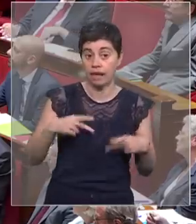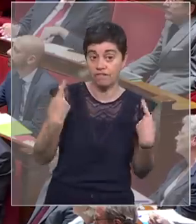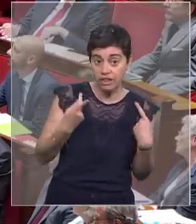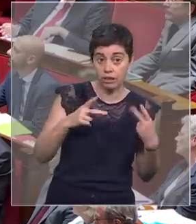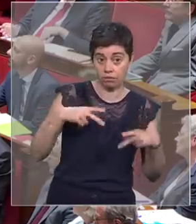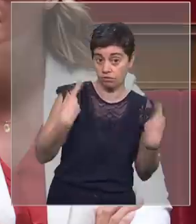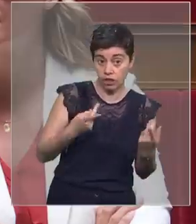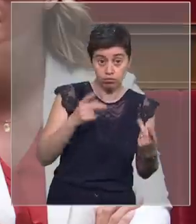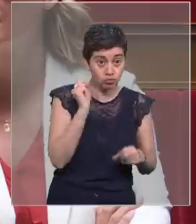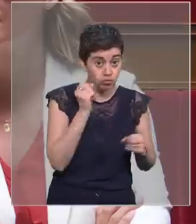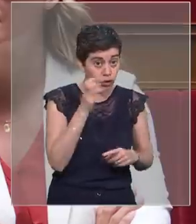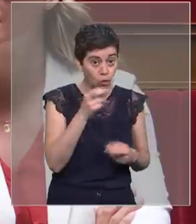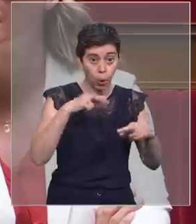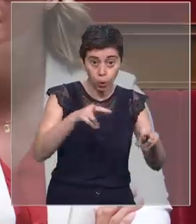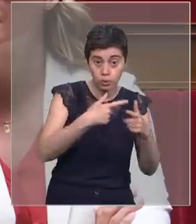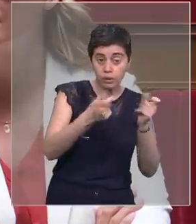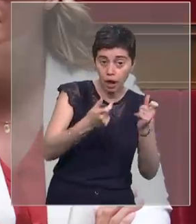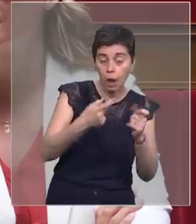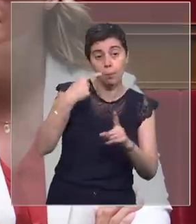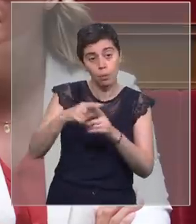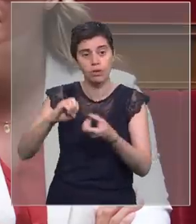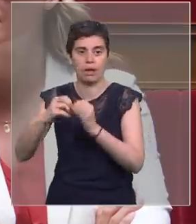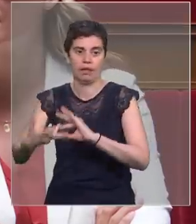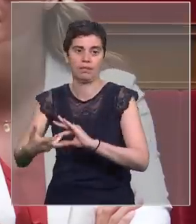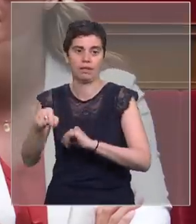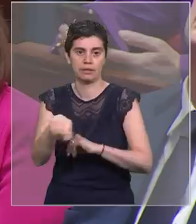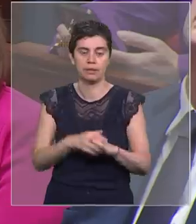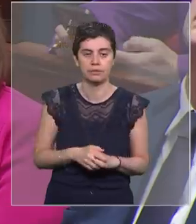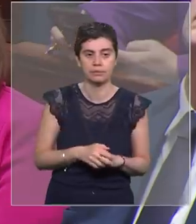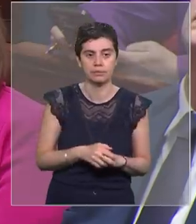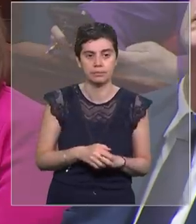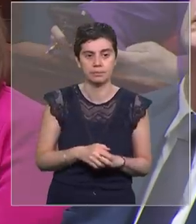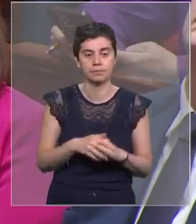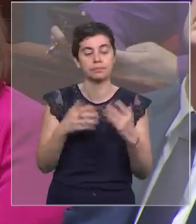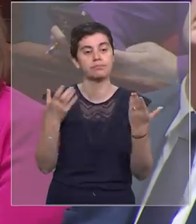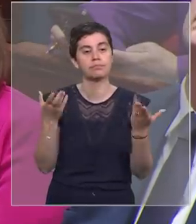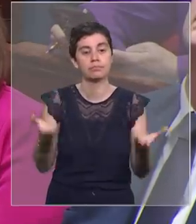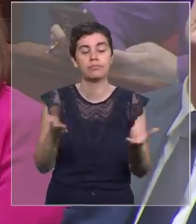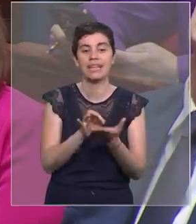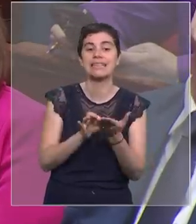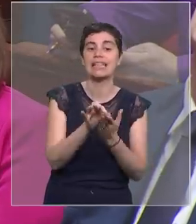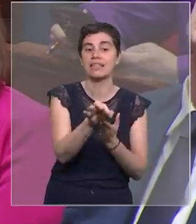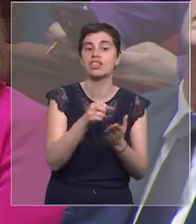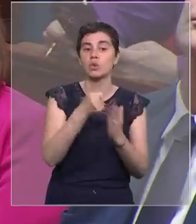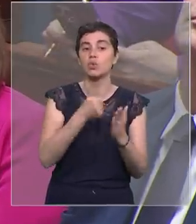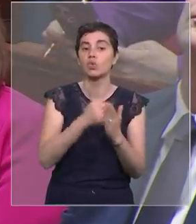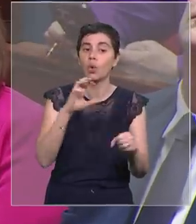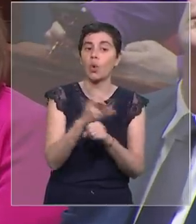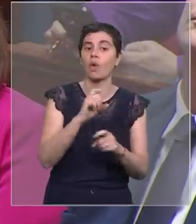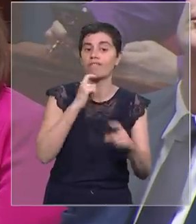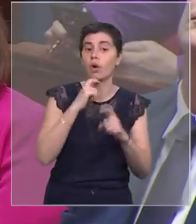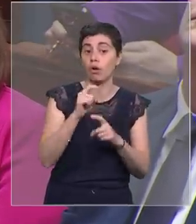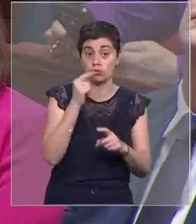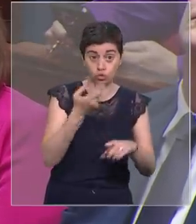vie virtuelle, sur le numérique et dans toutes les problématiques de violences faites aux enfants. La stratégie de lutte contre les violences faites